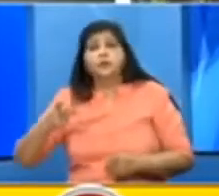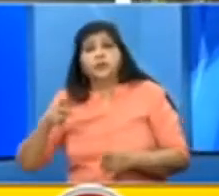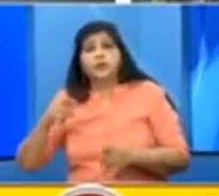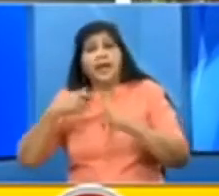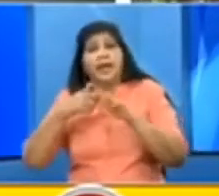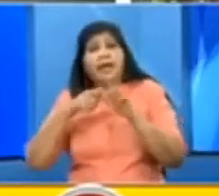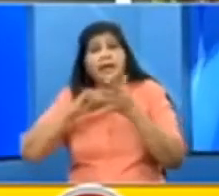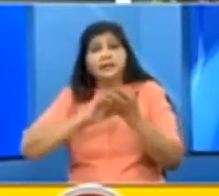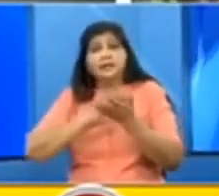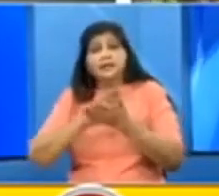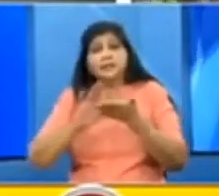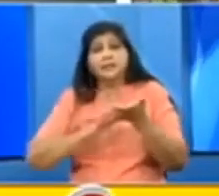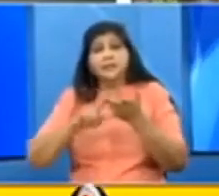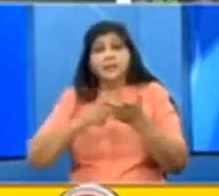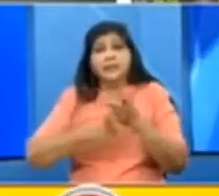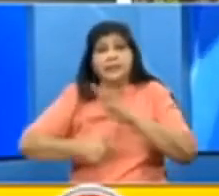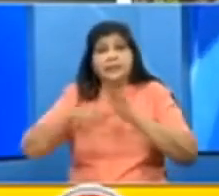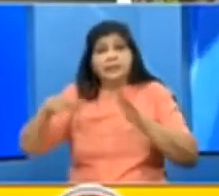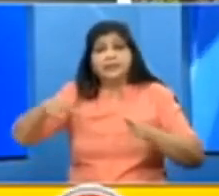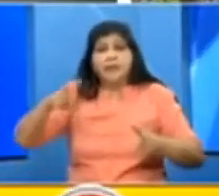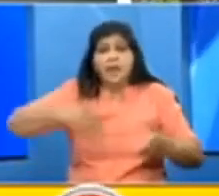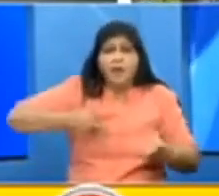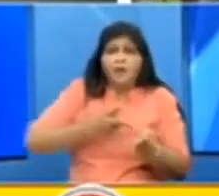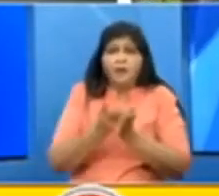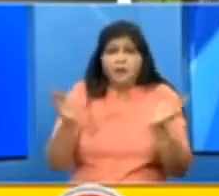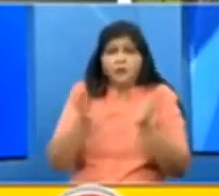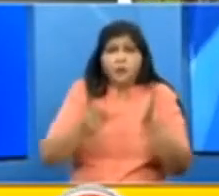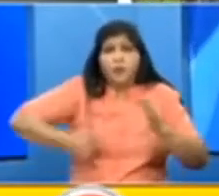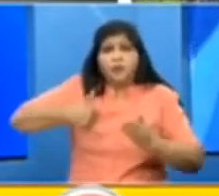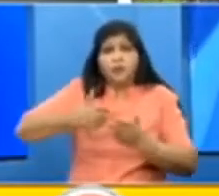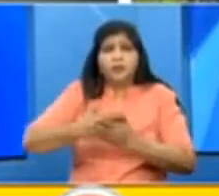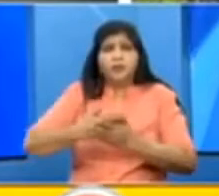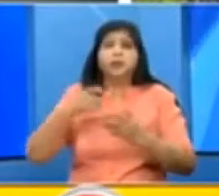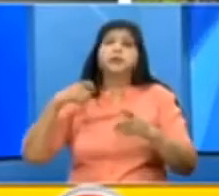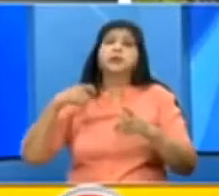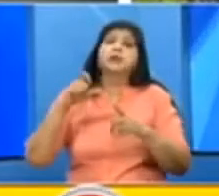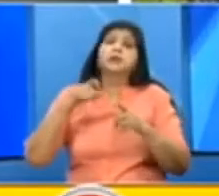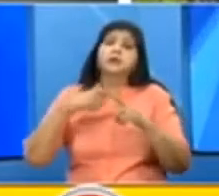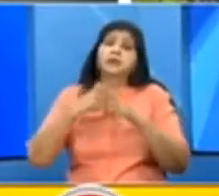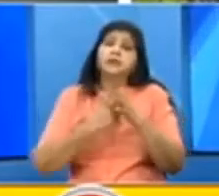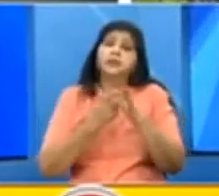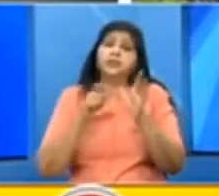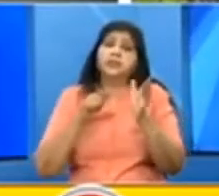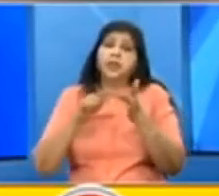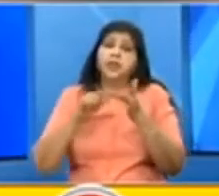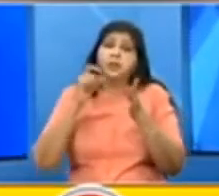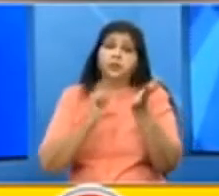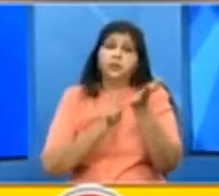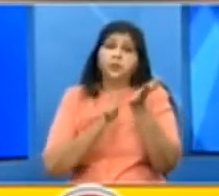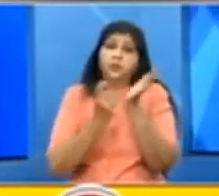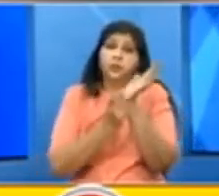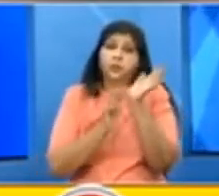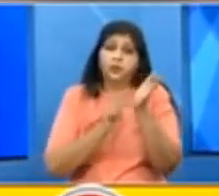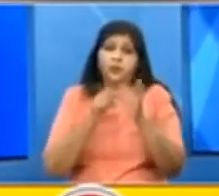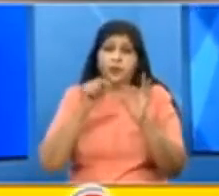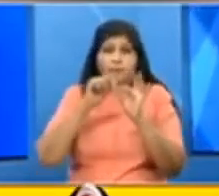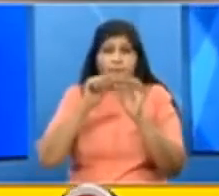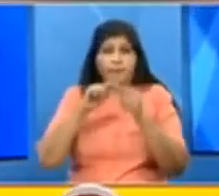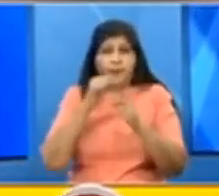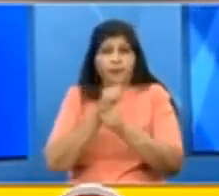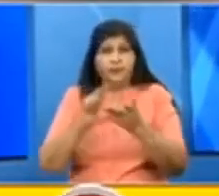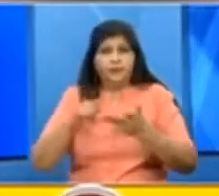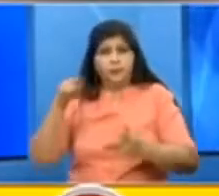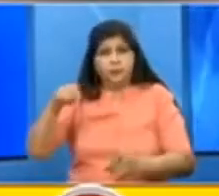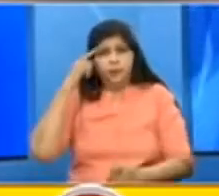महिला सरपंच है गांदरबल के चौंटलीवार की जैतूना बेगम। जैतूना बेगम जी ने